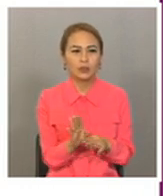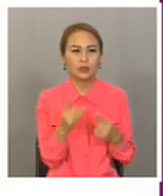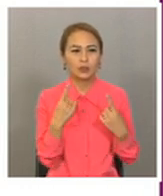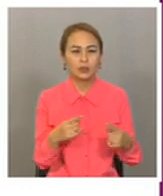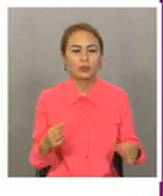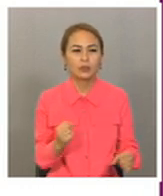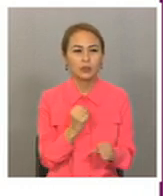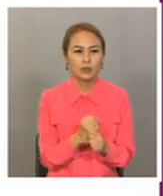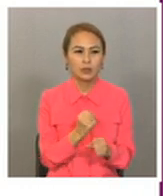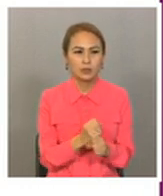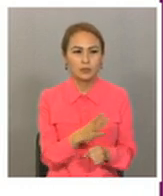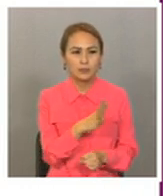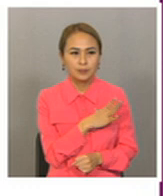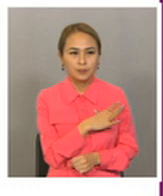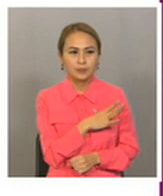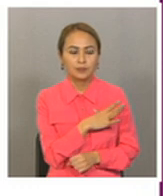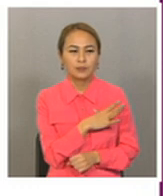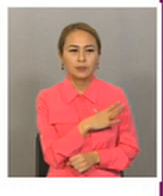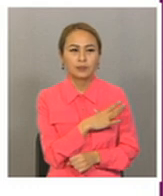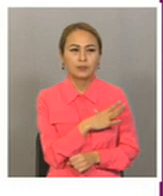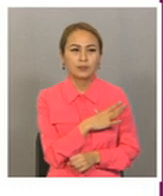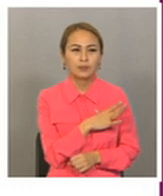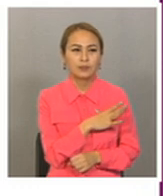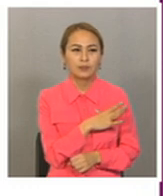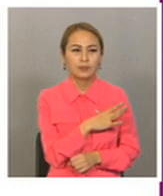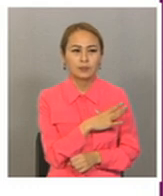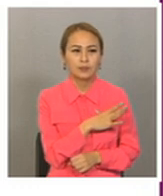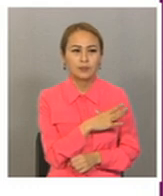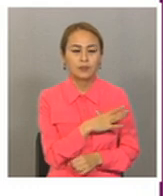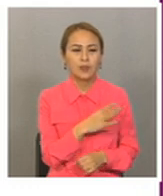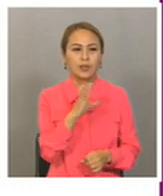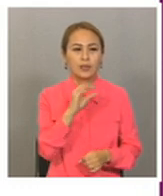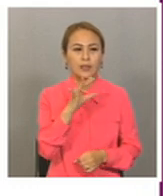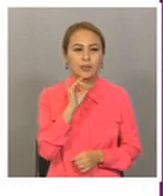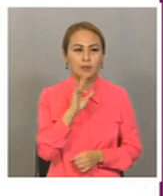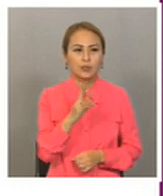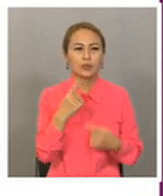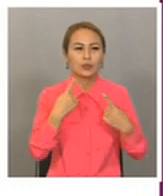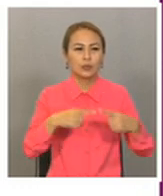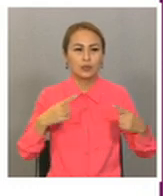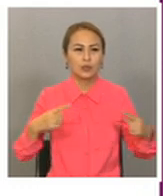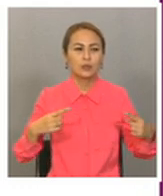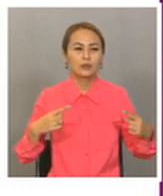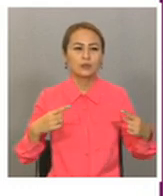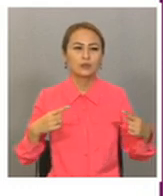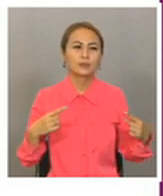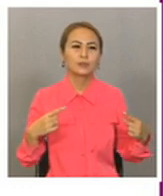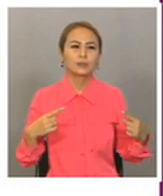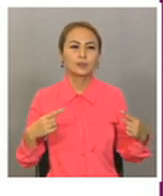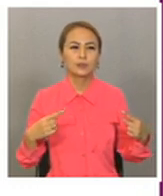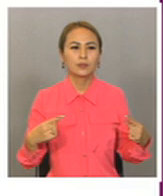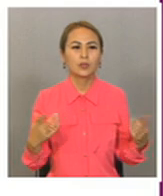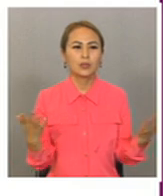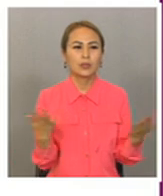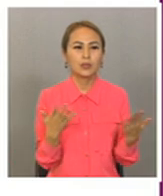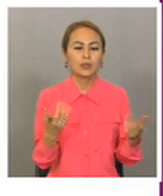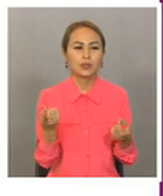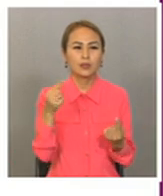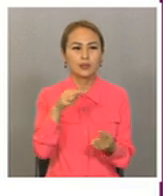ішінде диаграмма, кесте түрінде құрастырдыңыз. Сонымен бірге есімдіктерді түрлеріне